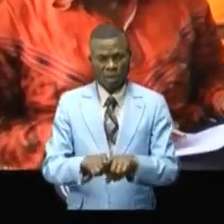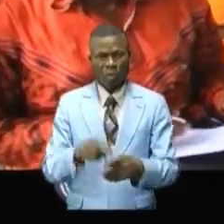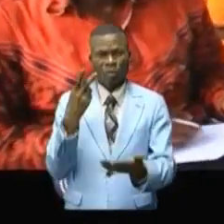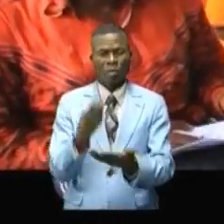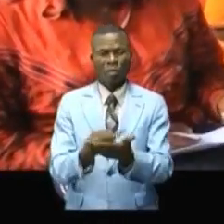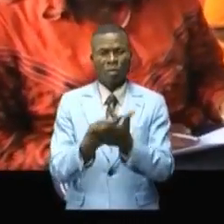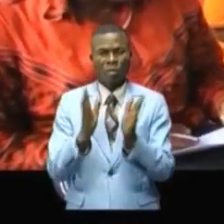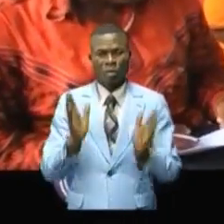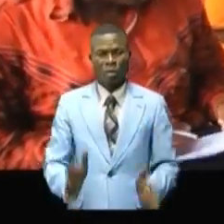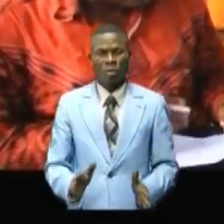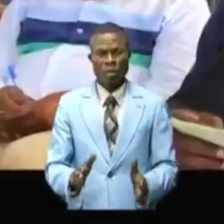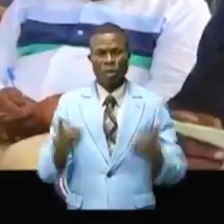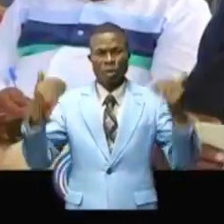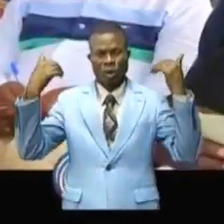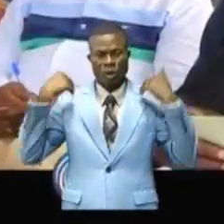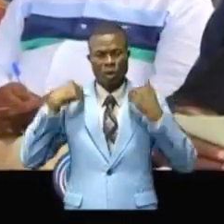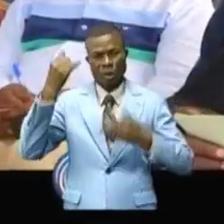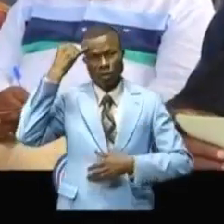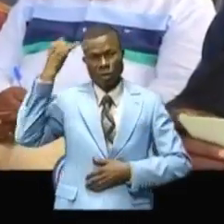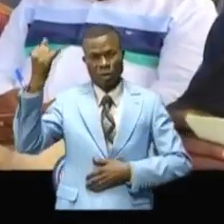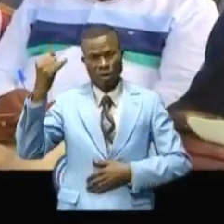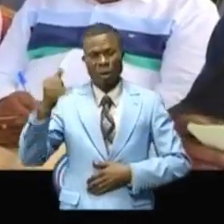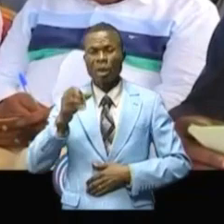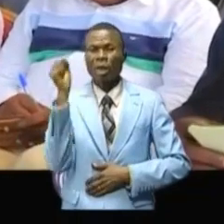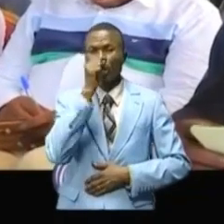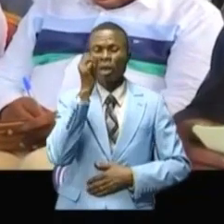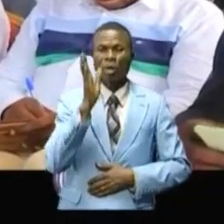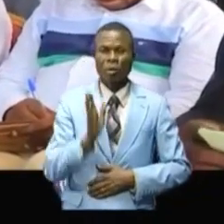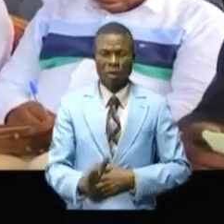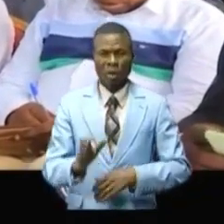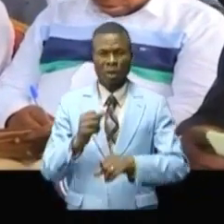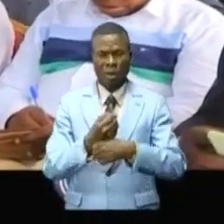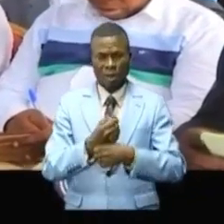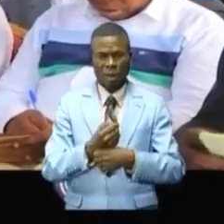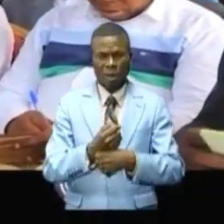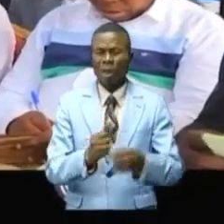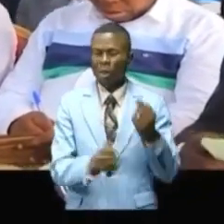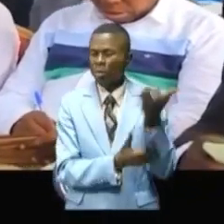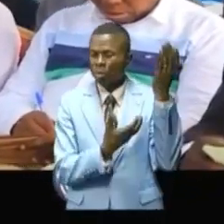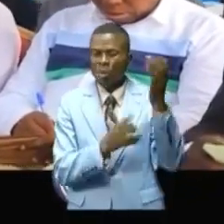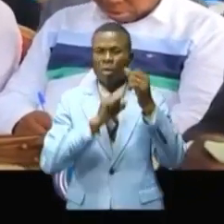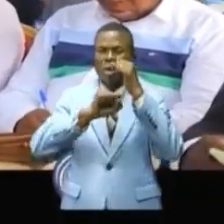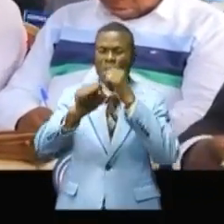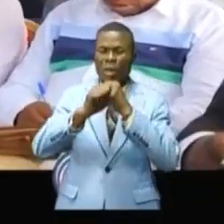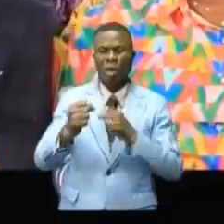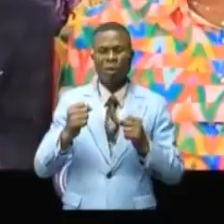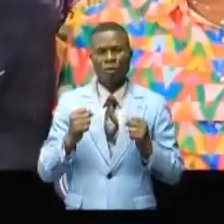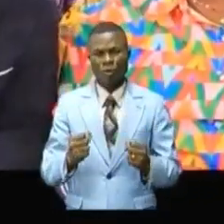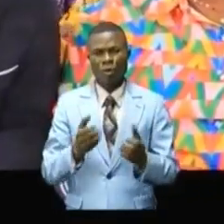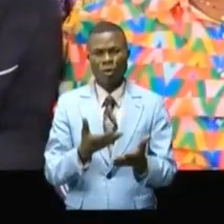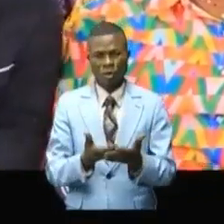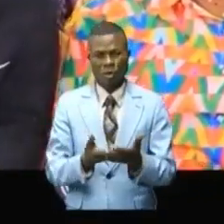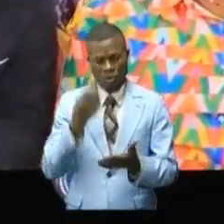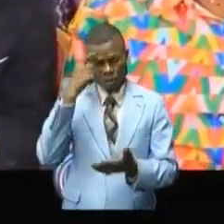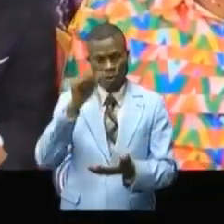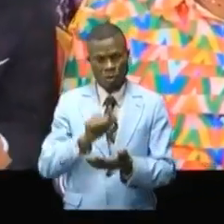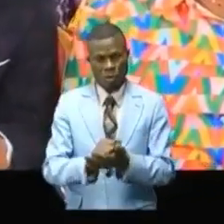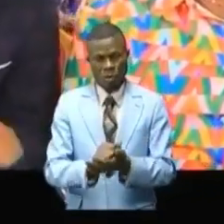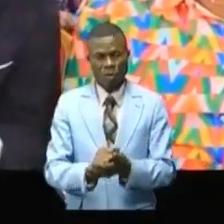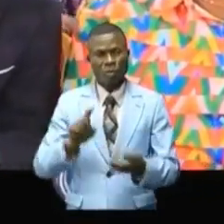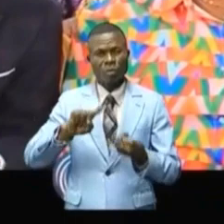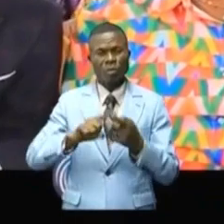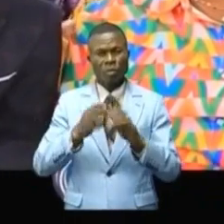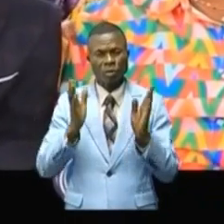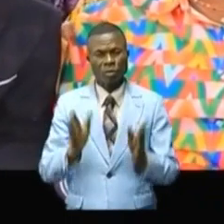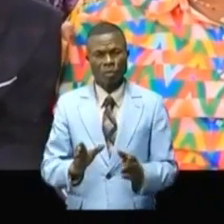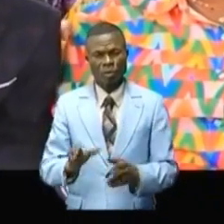sportifs, les leaders d'opinion, les artistes qui constituent des vecteurs pour une sensibilisation efficace. Pour ce faire, le collaborateur